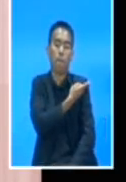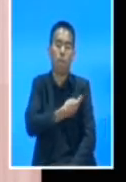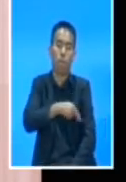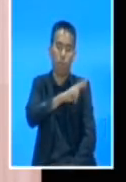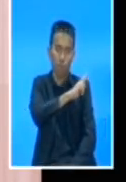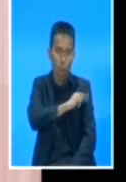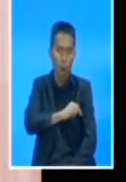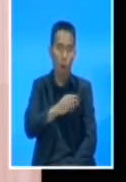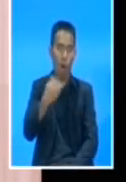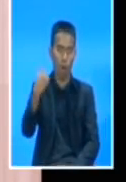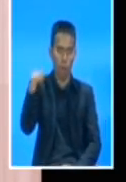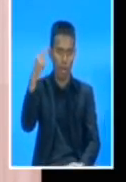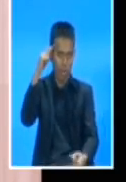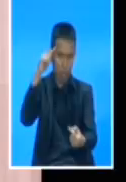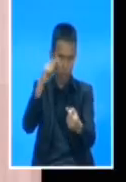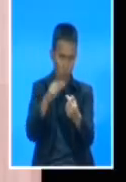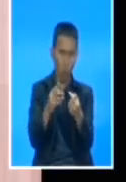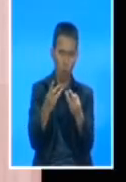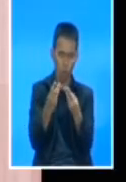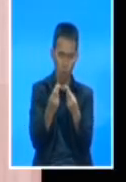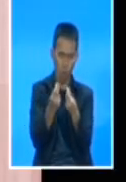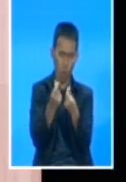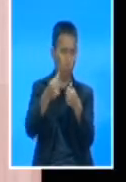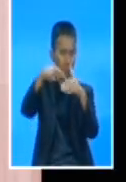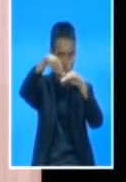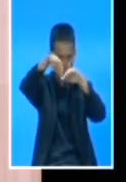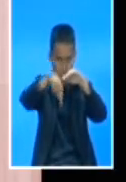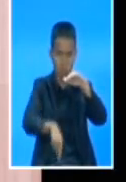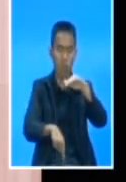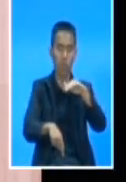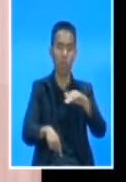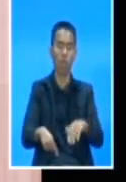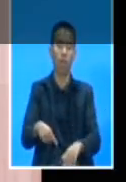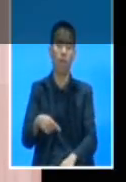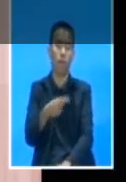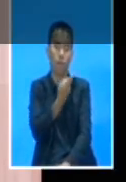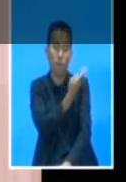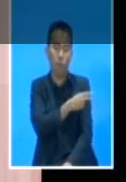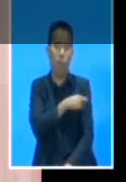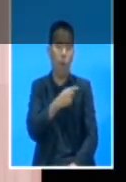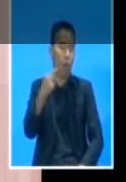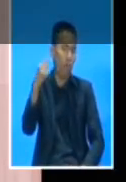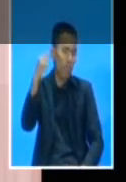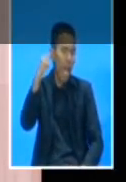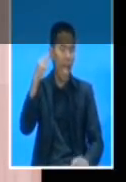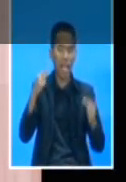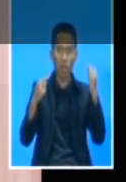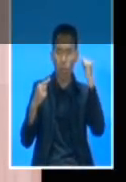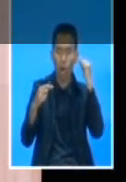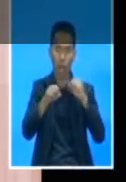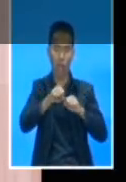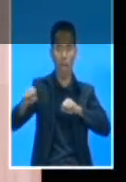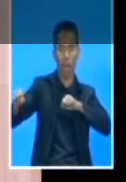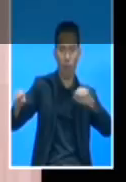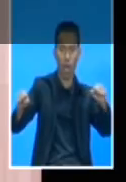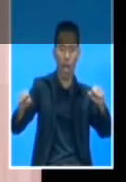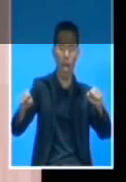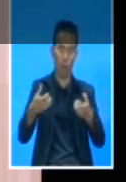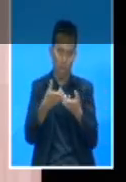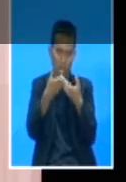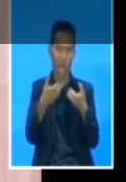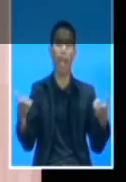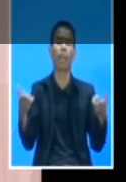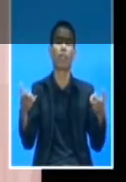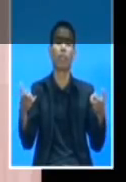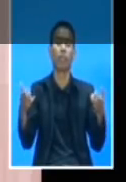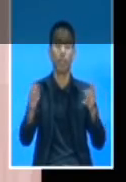ามีเฉพาะทางละเอียดยิบแล้วครับเดี๋ยวนี้แม้กระทั่งหมอหูก็จะแยกเป็นหูซ้ายกับหูขวาแล้วครับแ